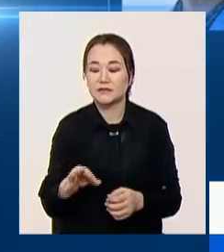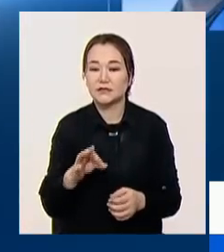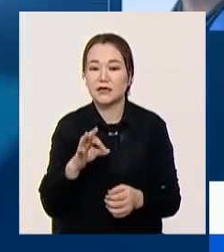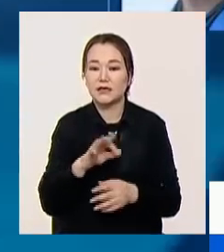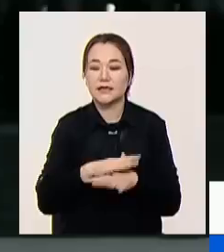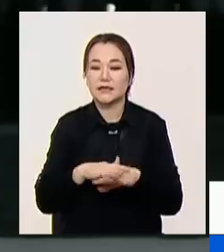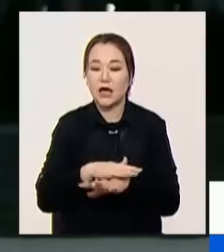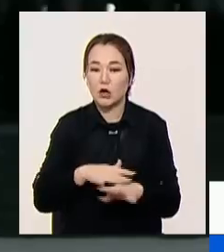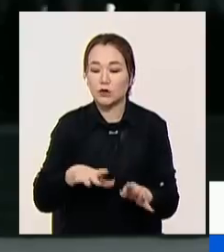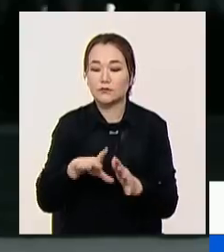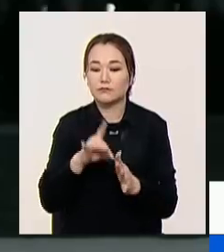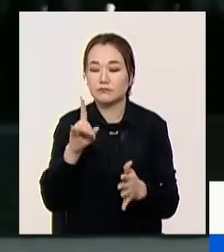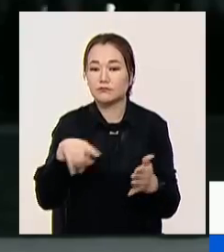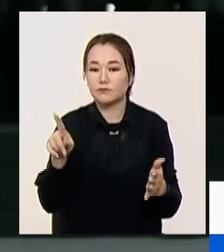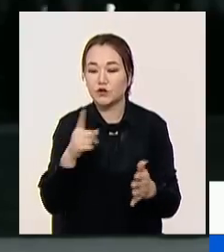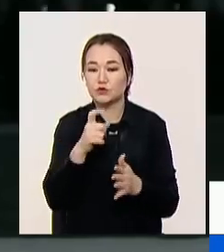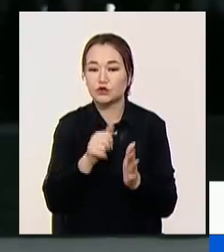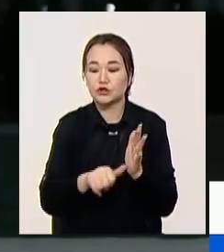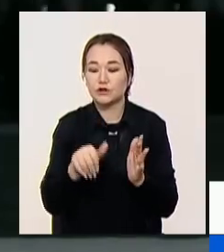2,1% избирателей. Это